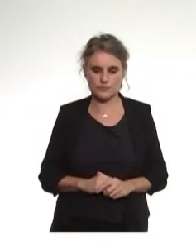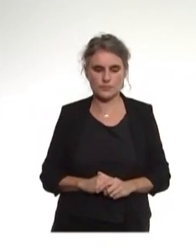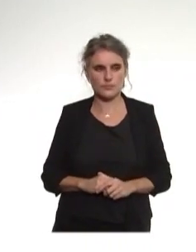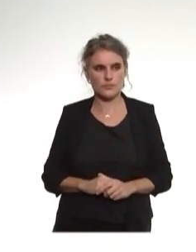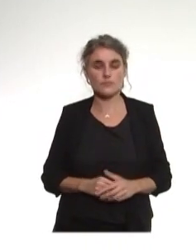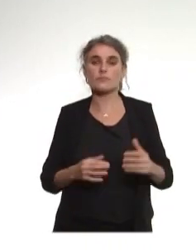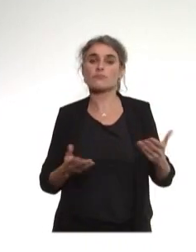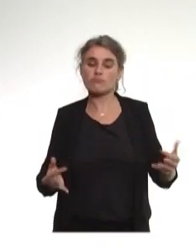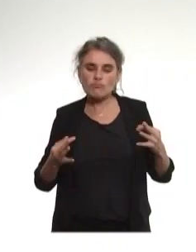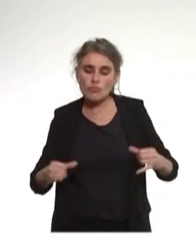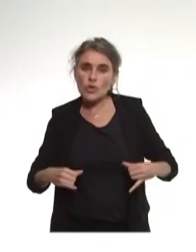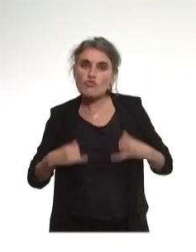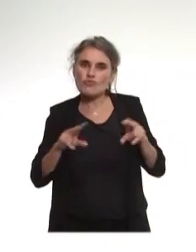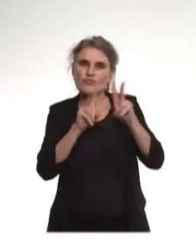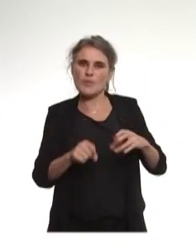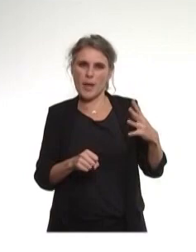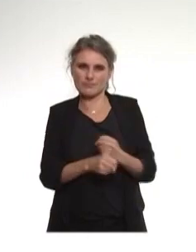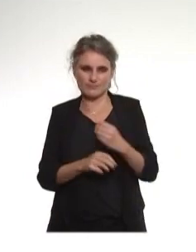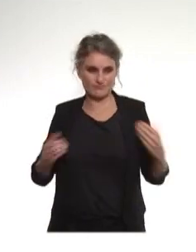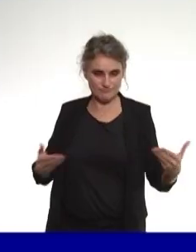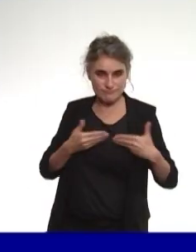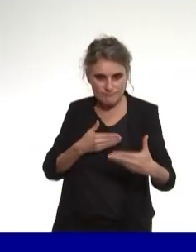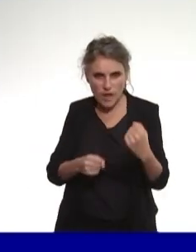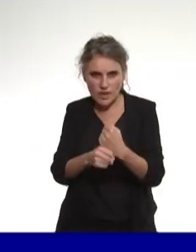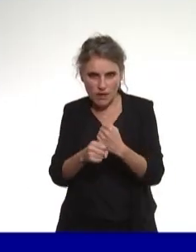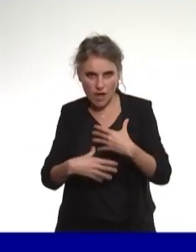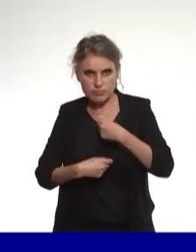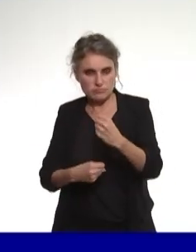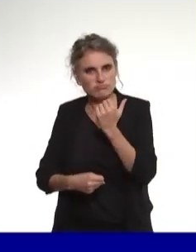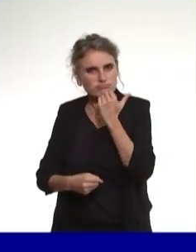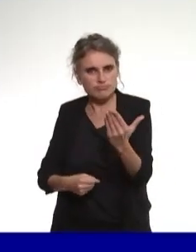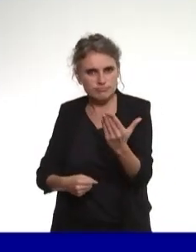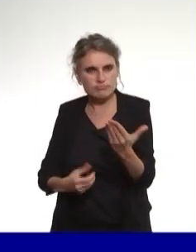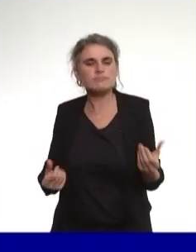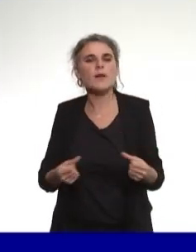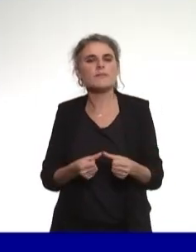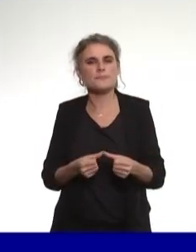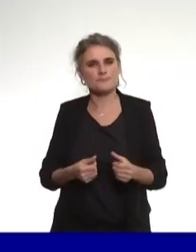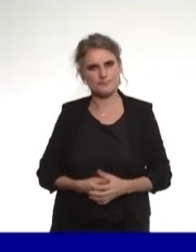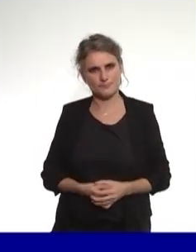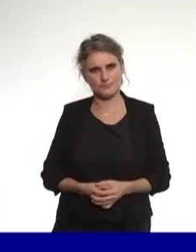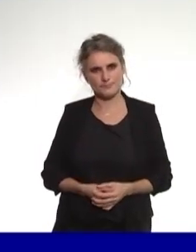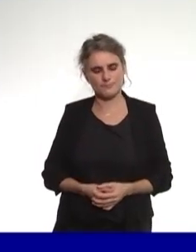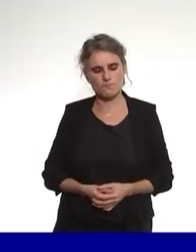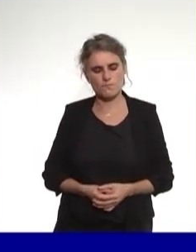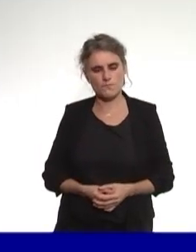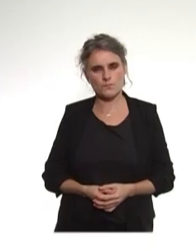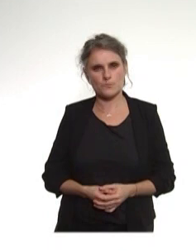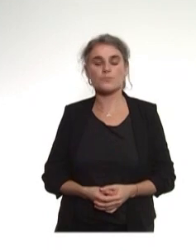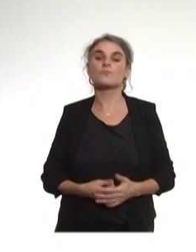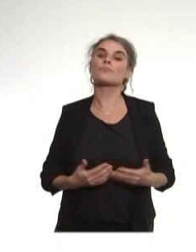jeunes diplômés aujourd'hui se retrouvant sans emploi alors il ya d'abord des mesures qui sont